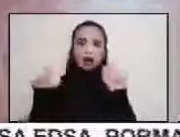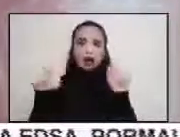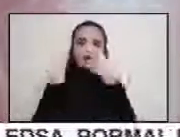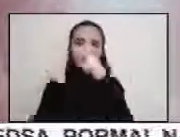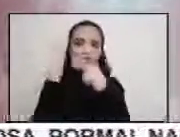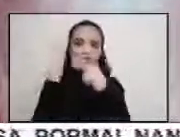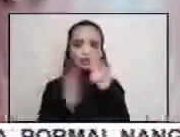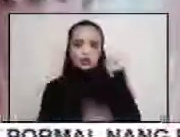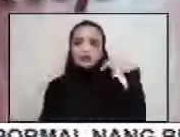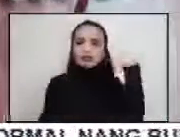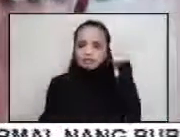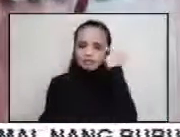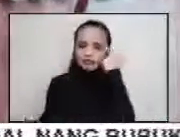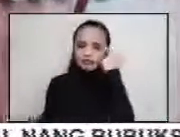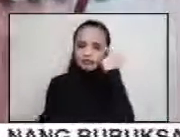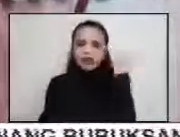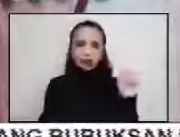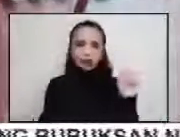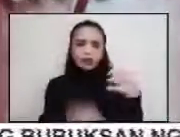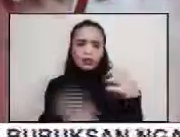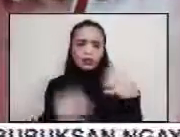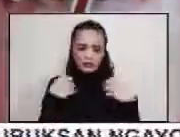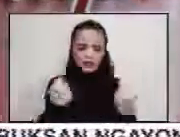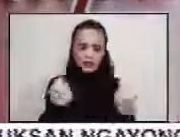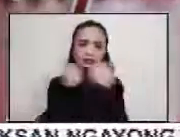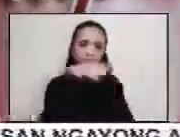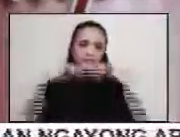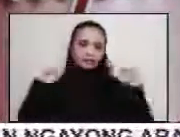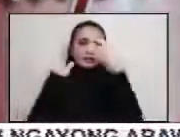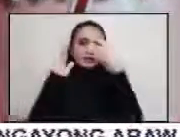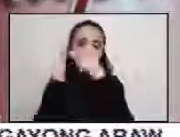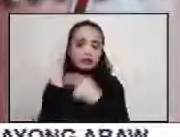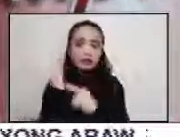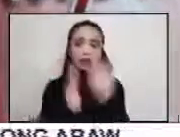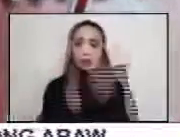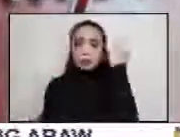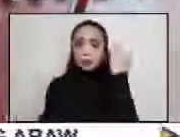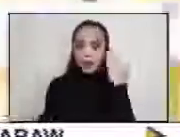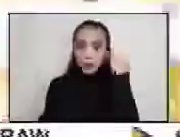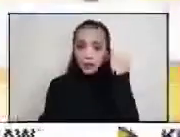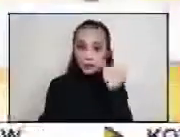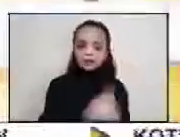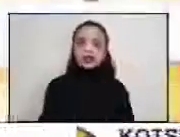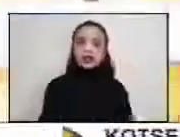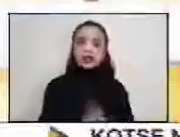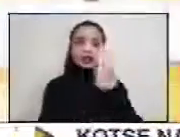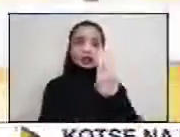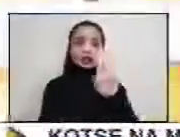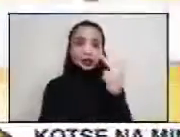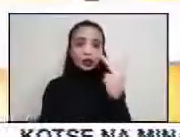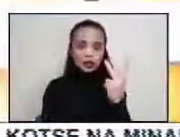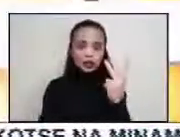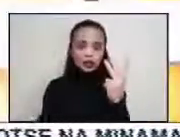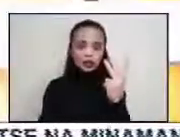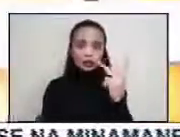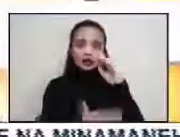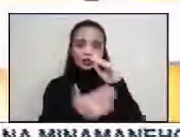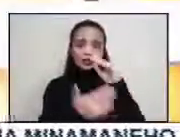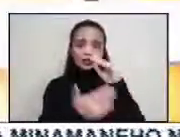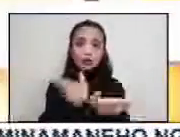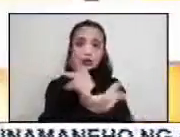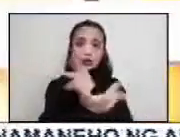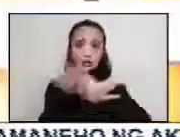Pilipino talaga na mabakunahan dito sa laban sa COVID-19. Ibig sabihin lang talaga, wala namang pinapaboran, ano? Tama, di ba? Wala naman. Dadaan